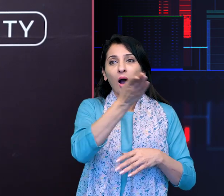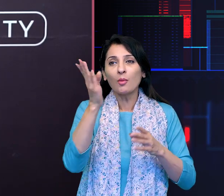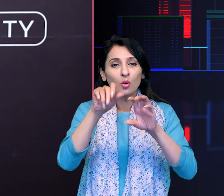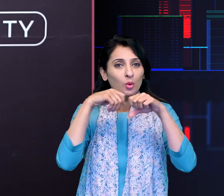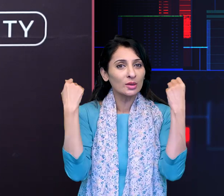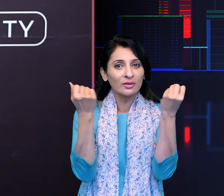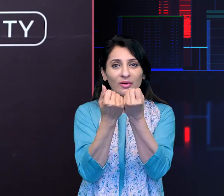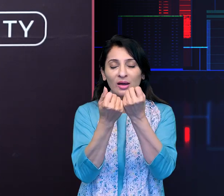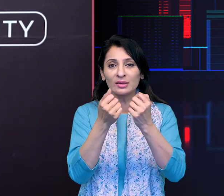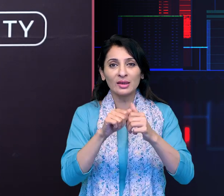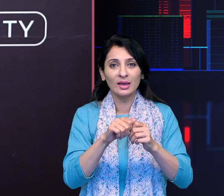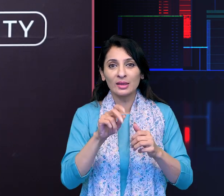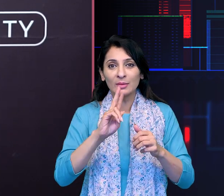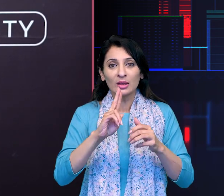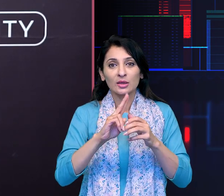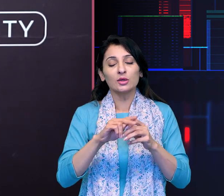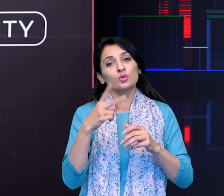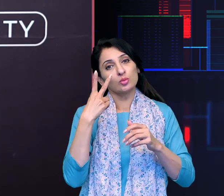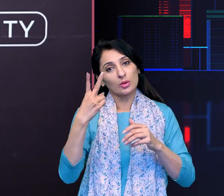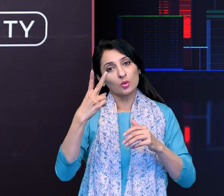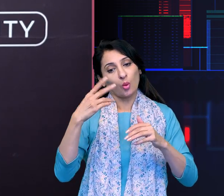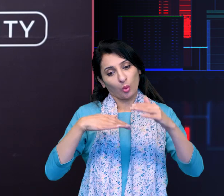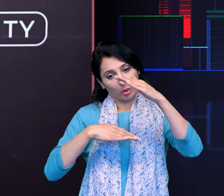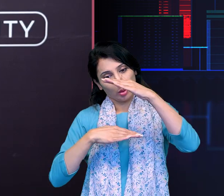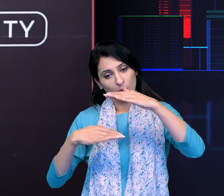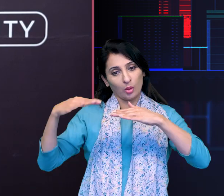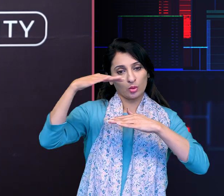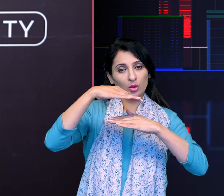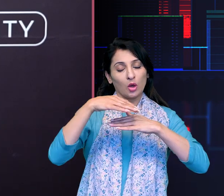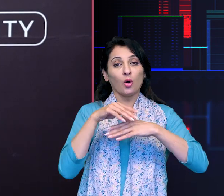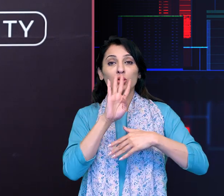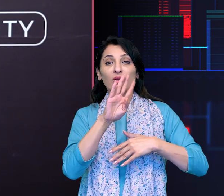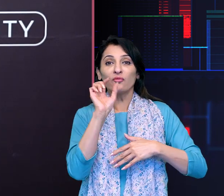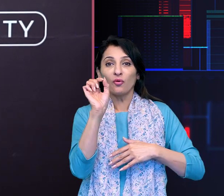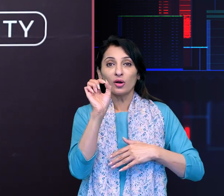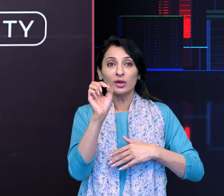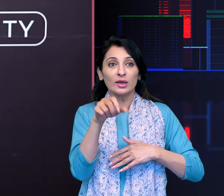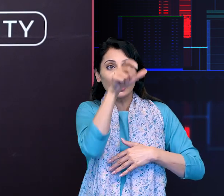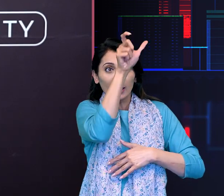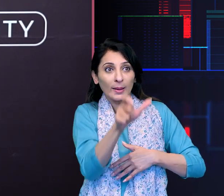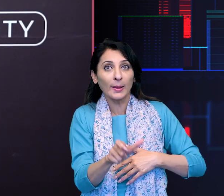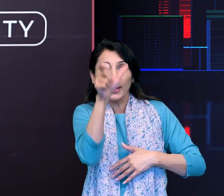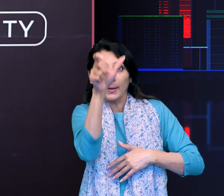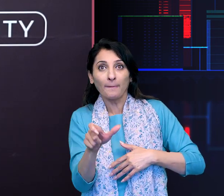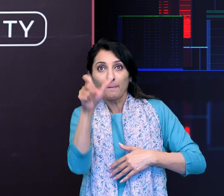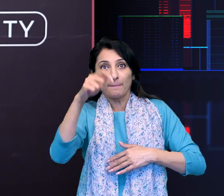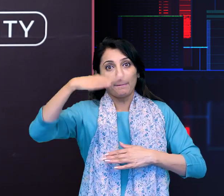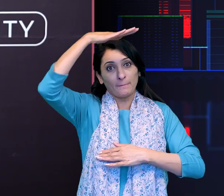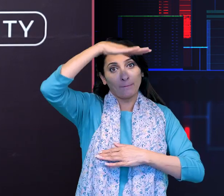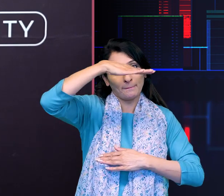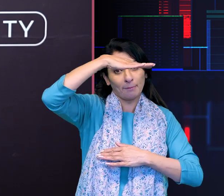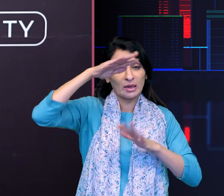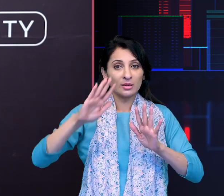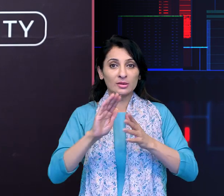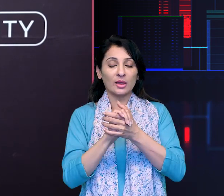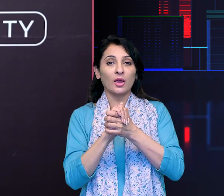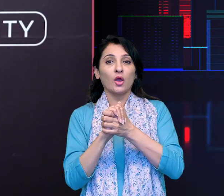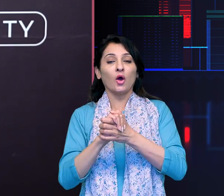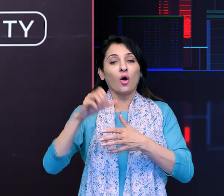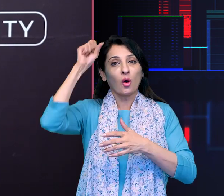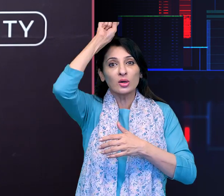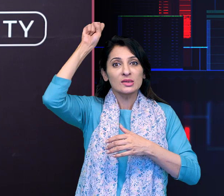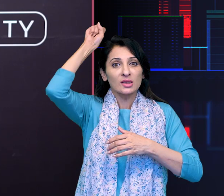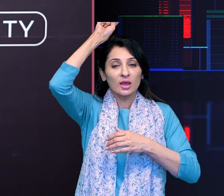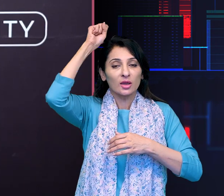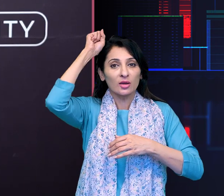आम की करें तो यह डबल स्टोरी बिल्डिंग है 40 पिलर्स हैं इसके 40 पिलर्स और गार्डन भी